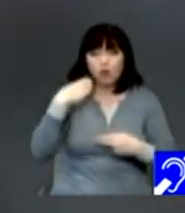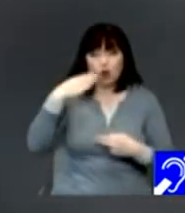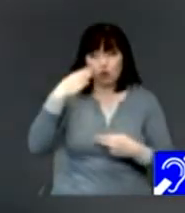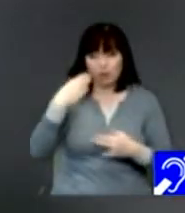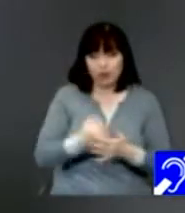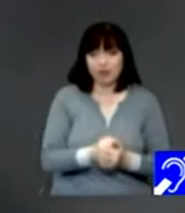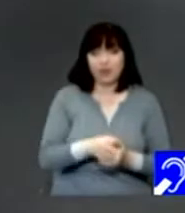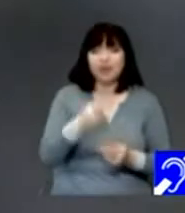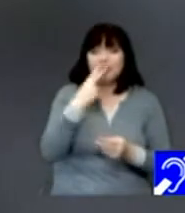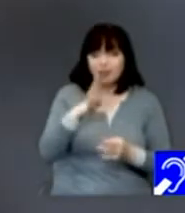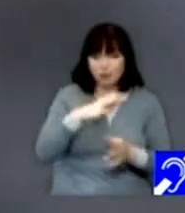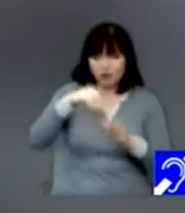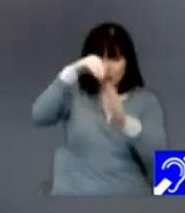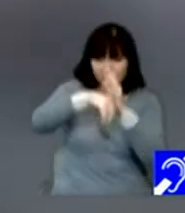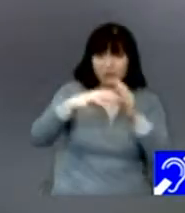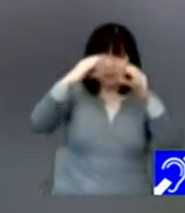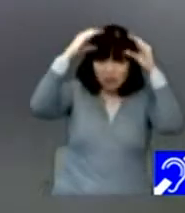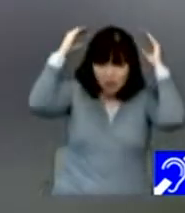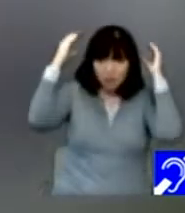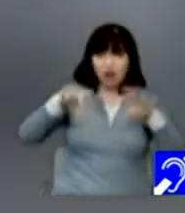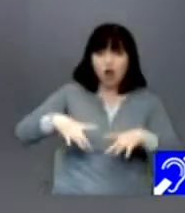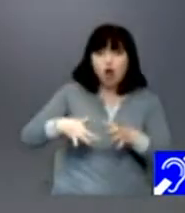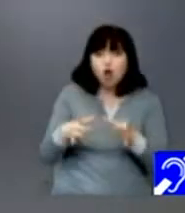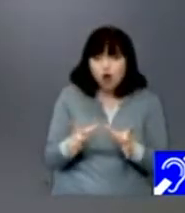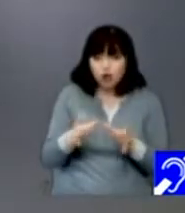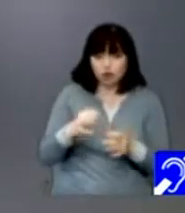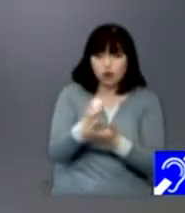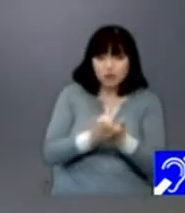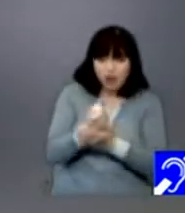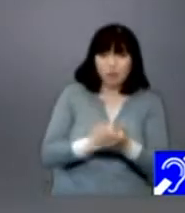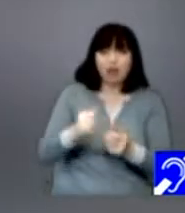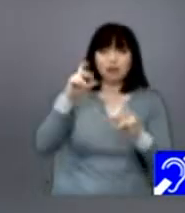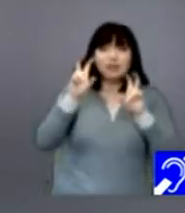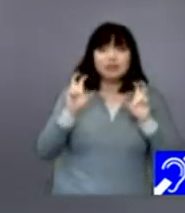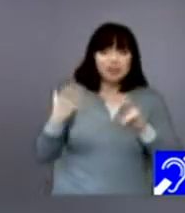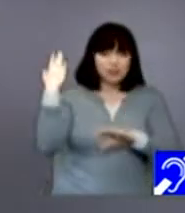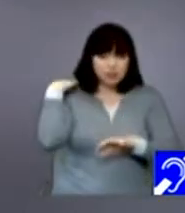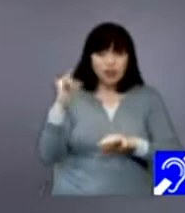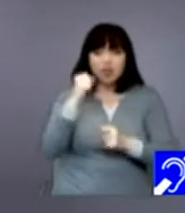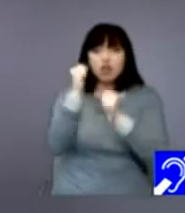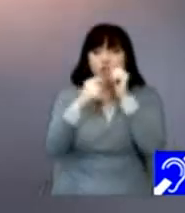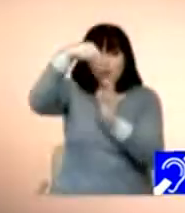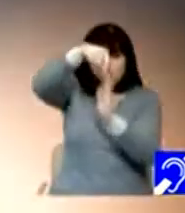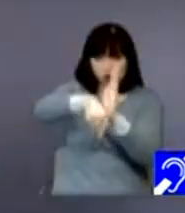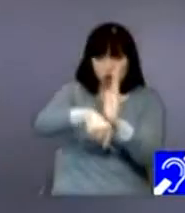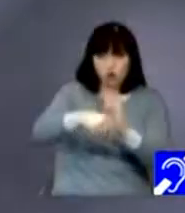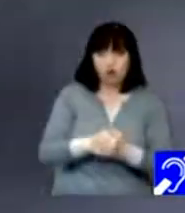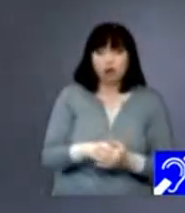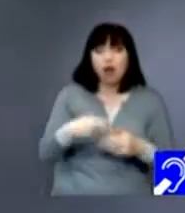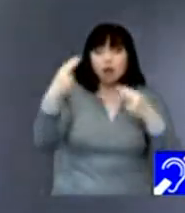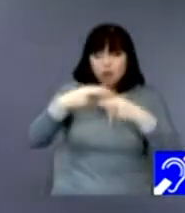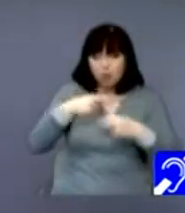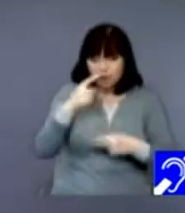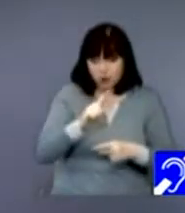românești. Țigaretele erau dosite în tavan, în roata de rezervă, bancheta din spate și în compartimentul motorului. Potrivit